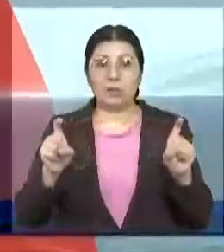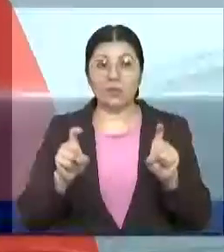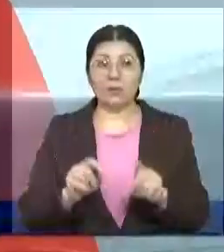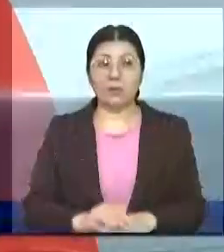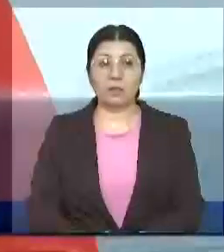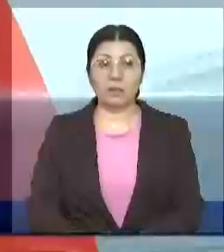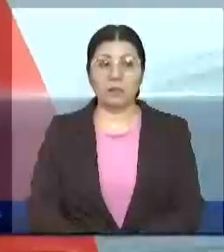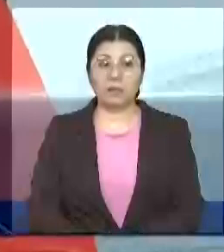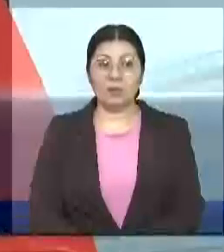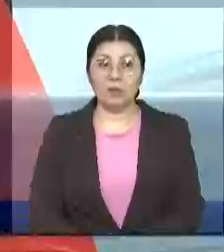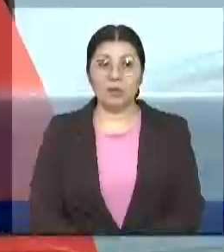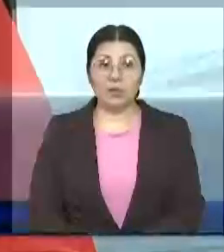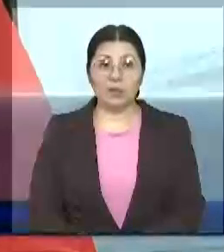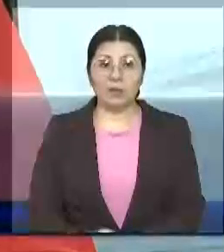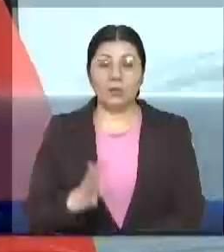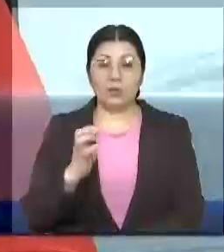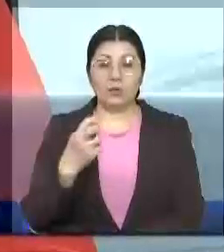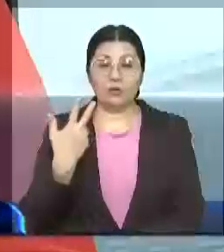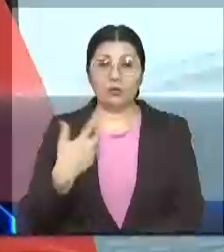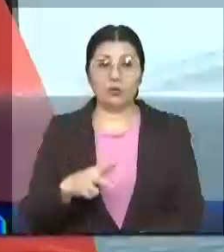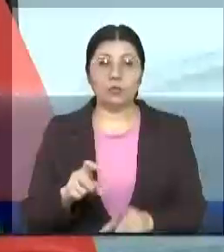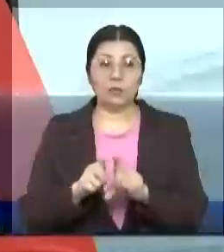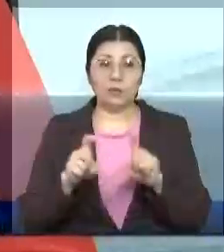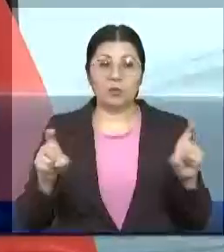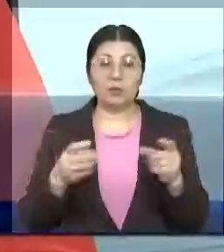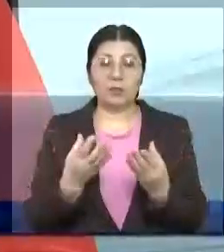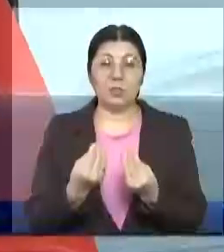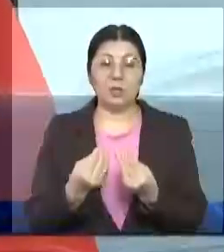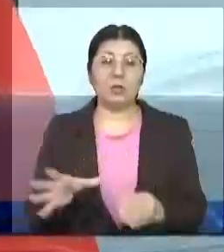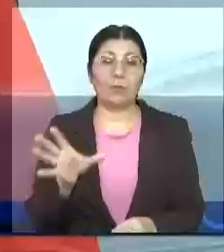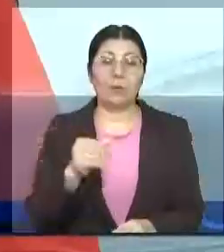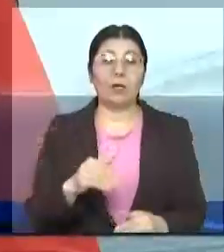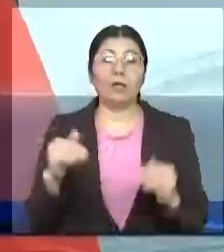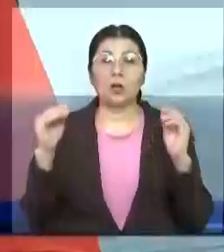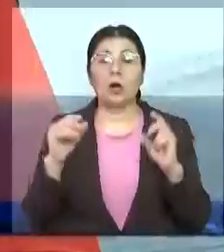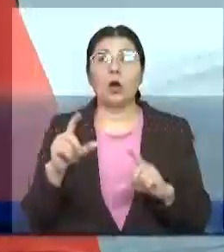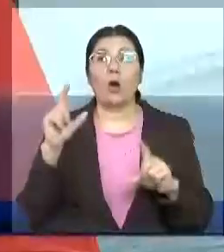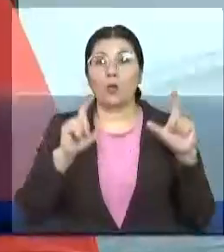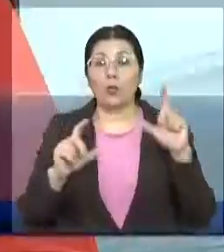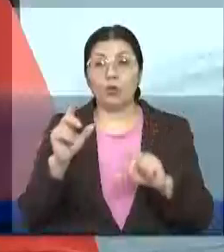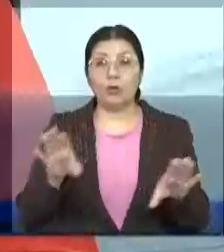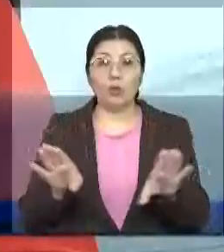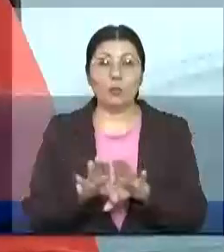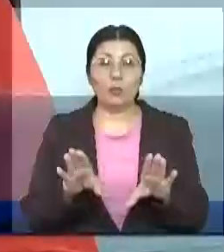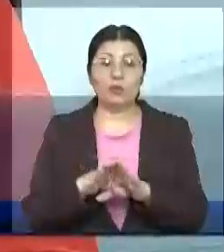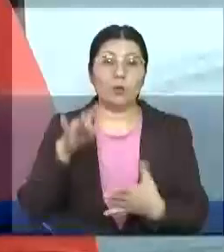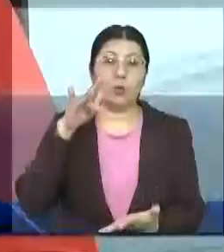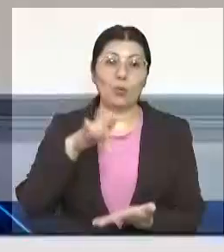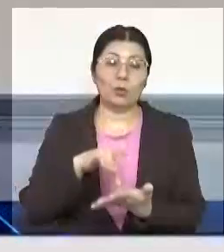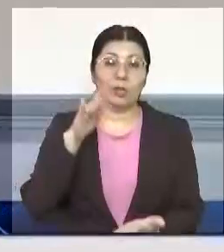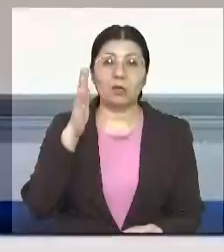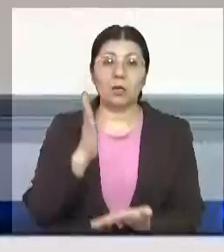яғни 430 білім мектепте және барлық колледждерде осы орталықтар жұмыс